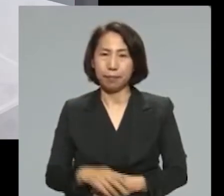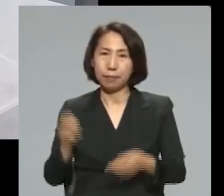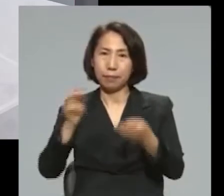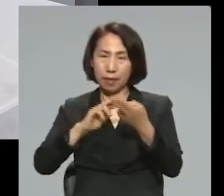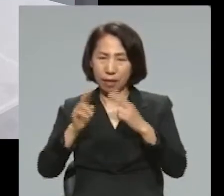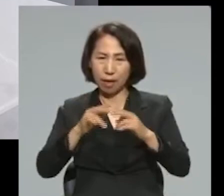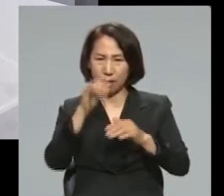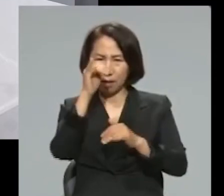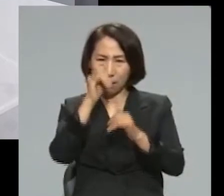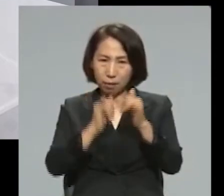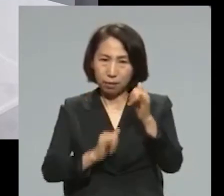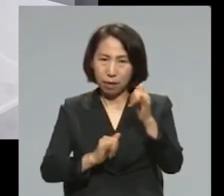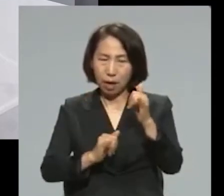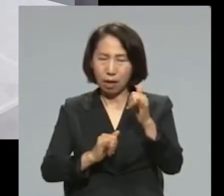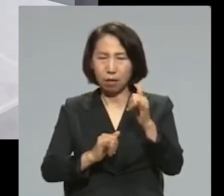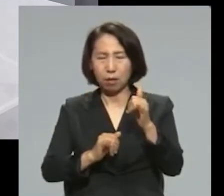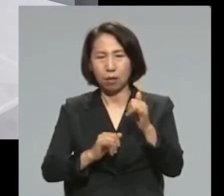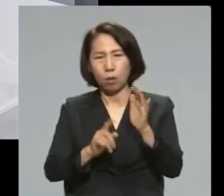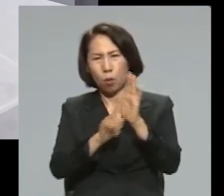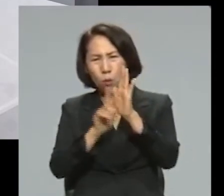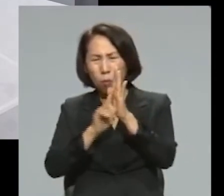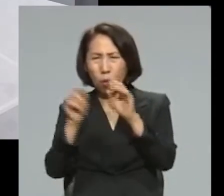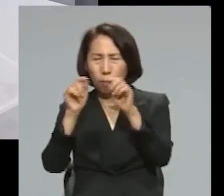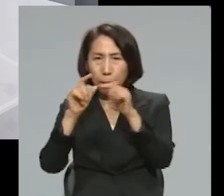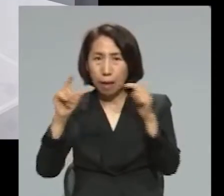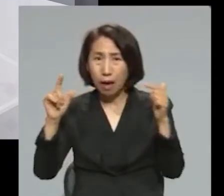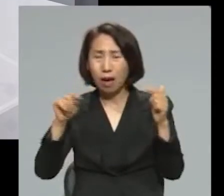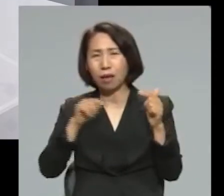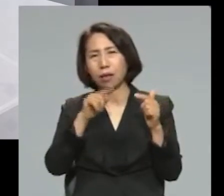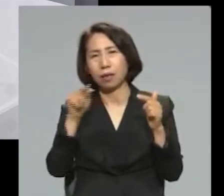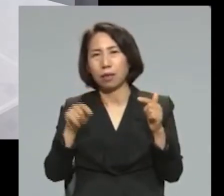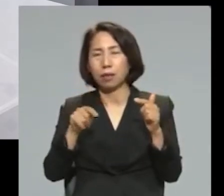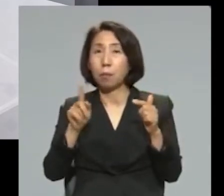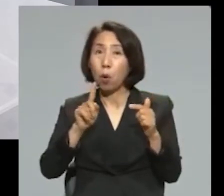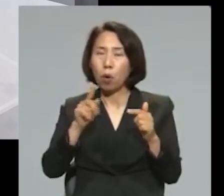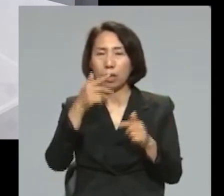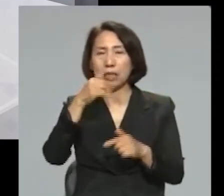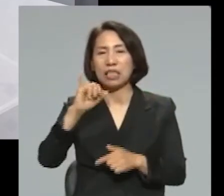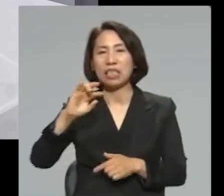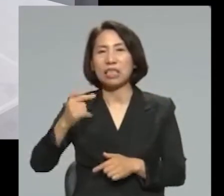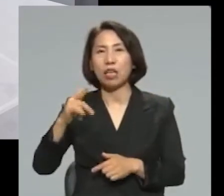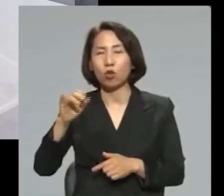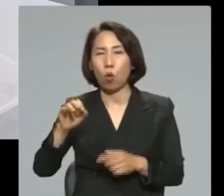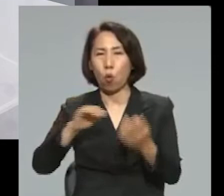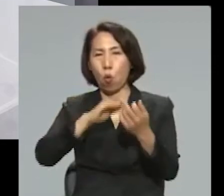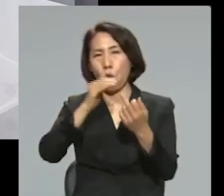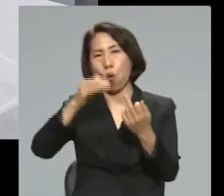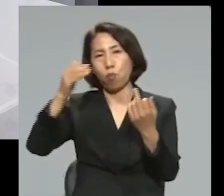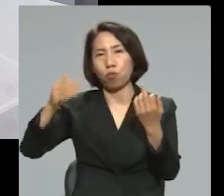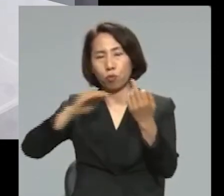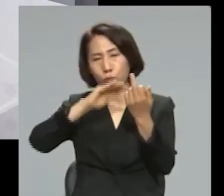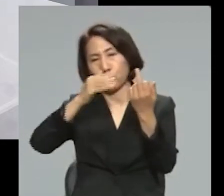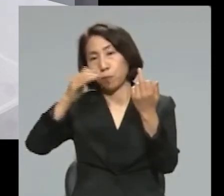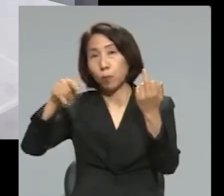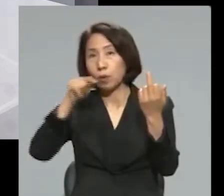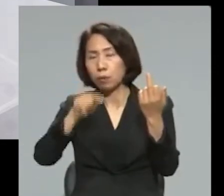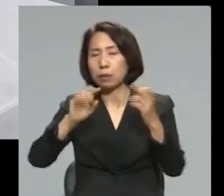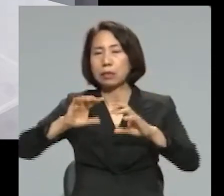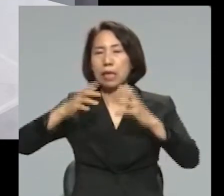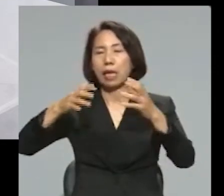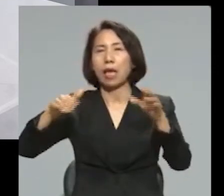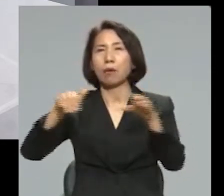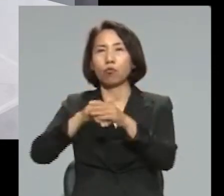대가야 역사에 대한 인지도 제고 면에서는 지산동 고분군 세계문화유산 등재를